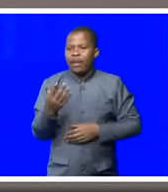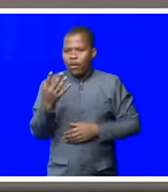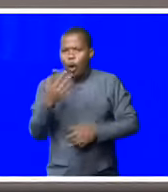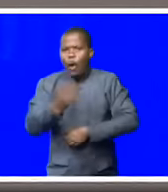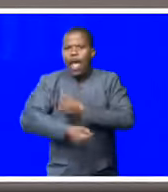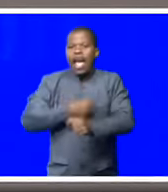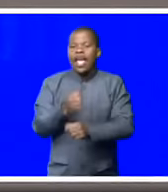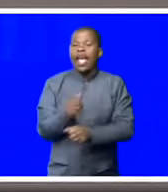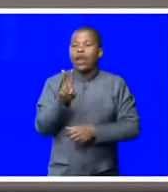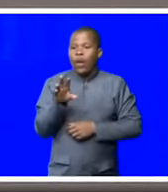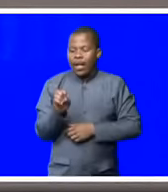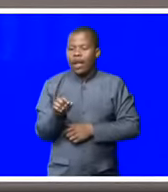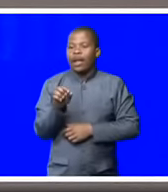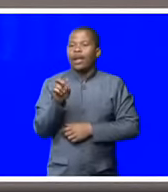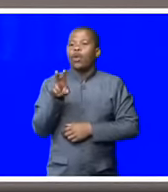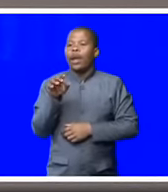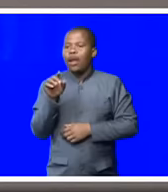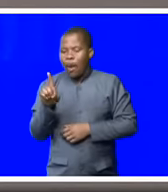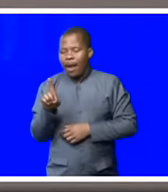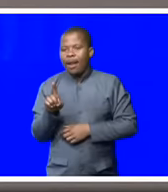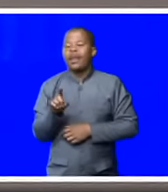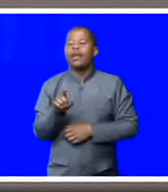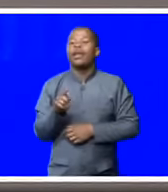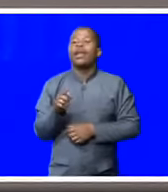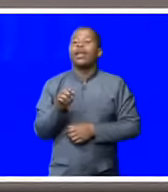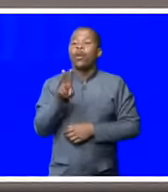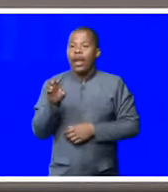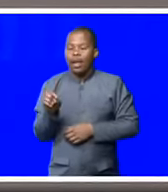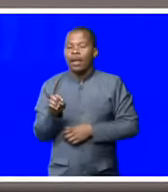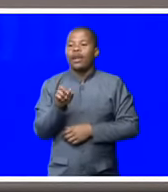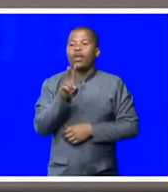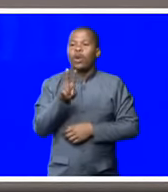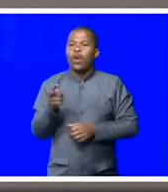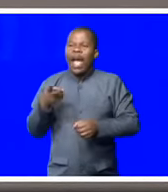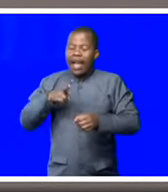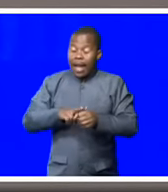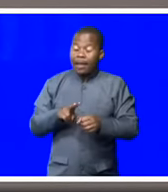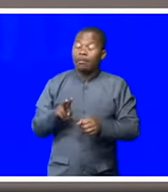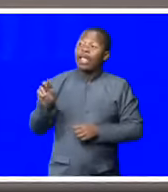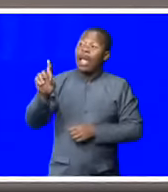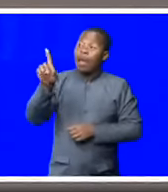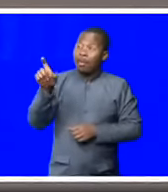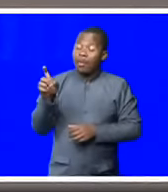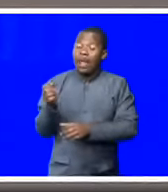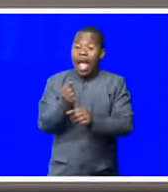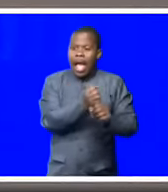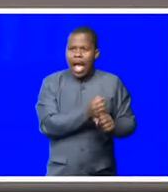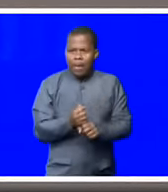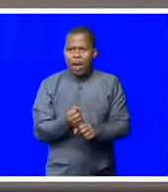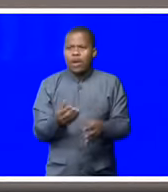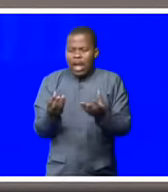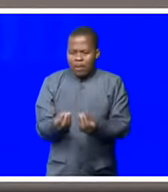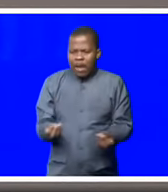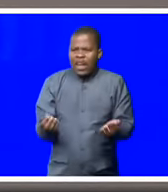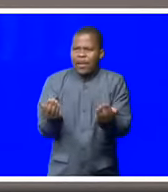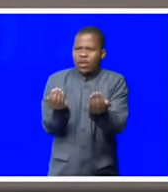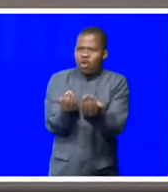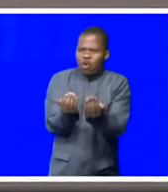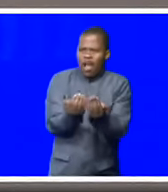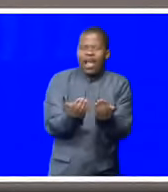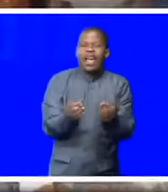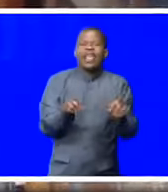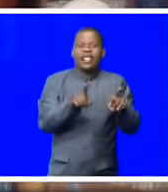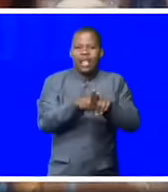ngebuda kakhulu ngendzaba yabantu besikolo ukuthi bona abantu besikolo abathathwa njengema